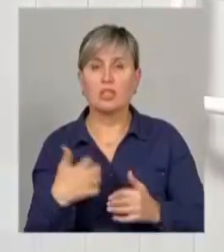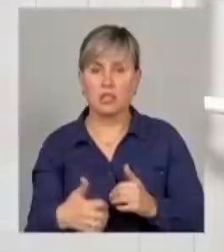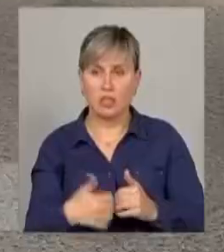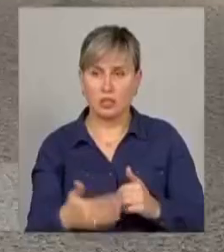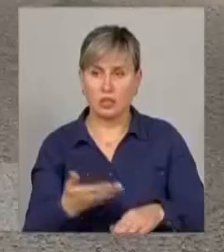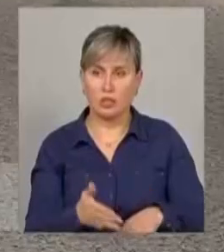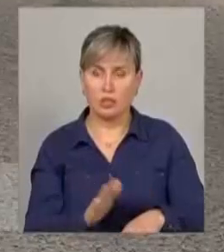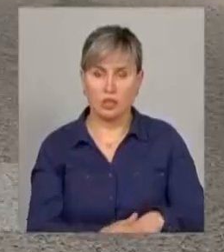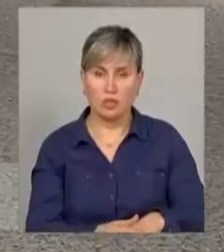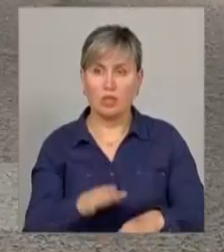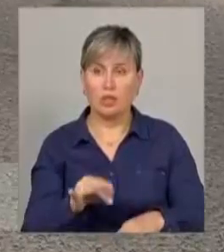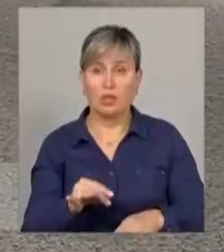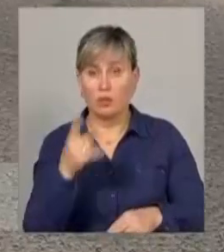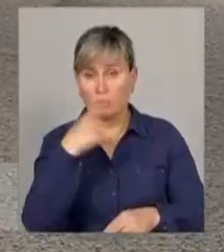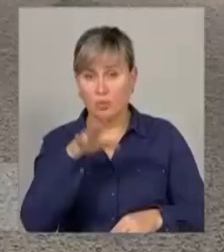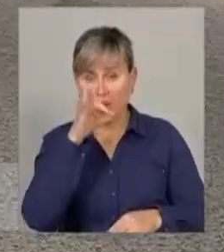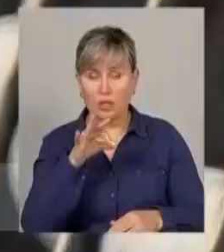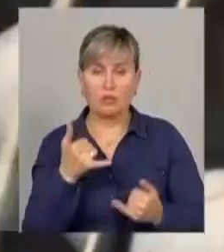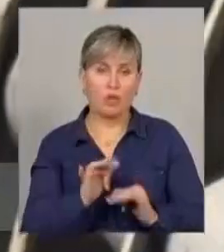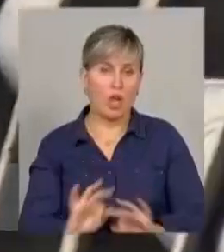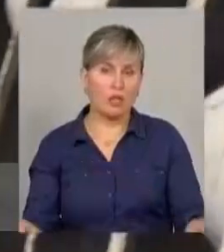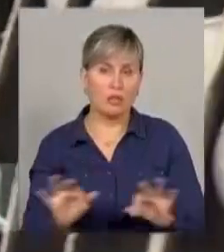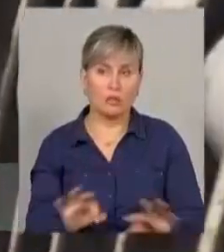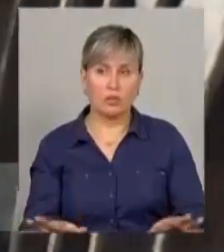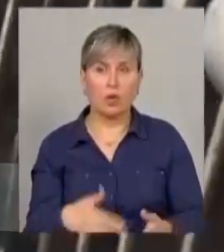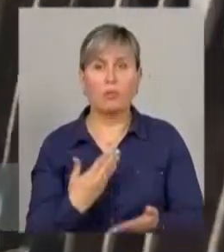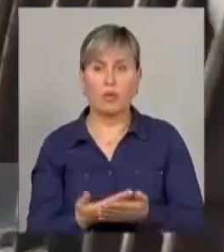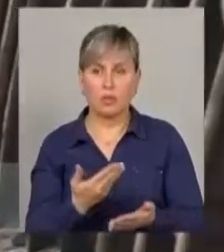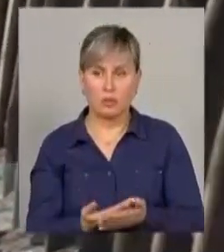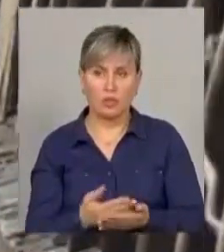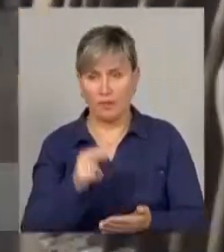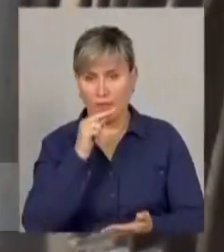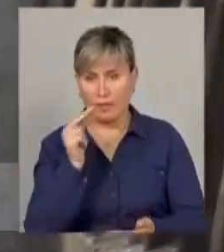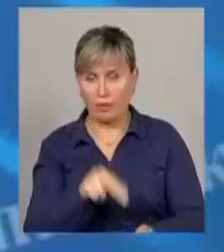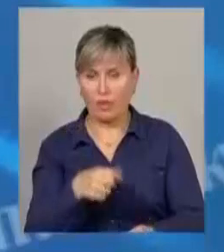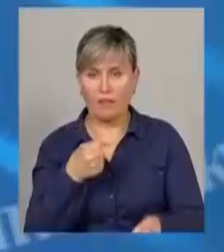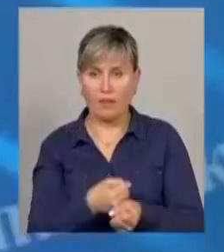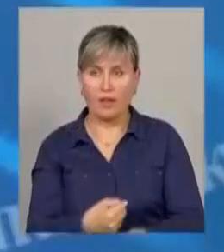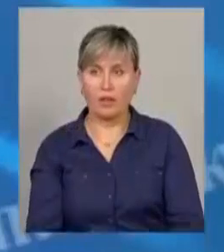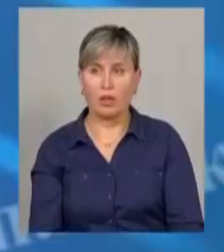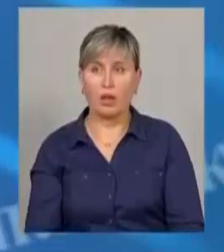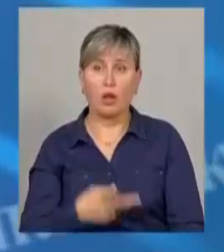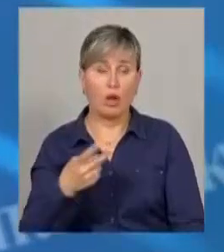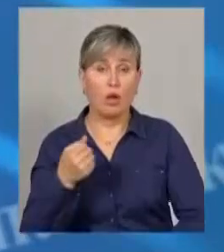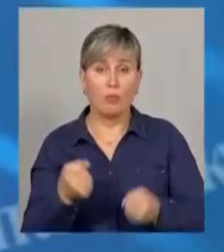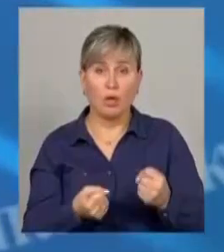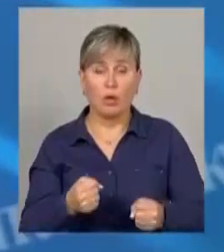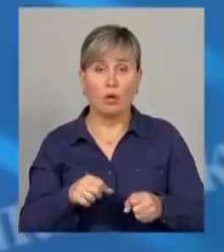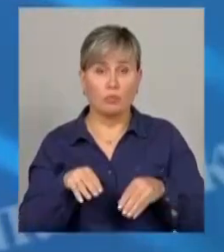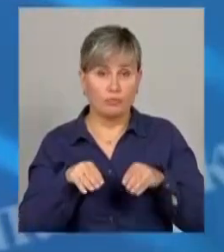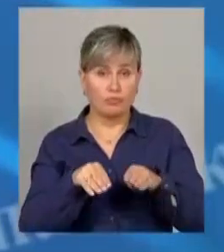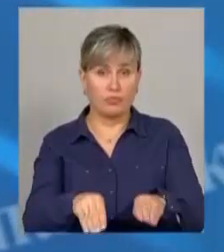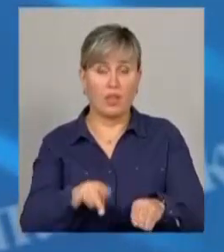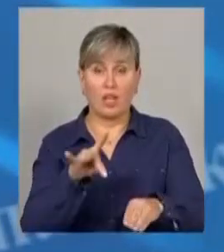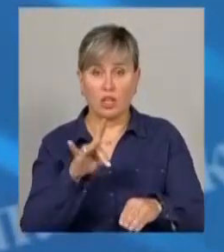тяжести. Между тем, в департаменте полиции сегодня озвучили предположительного виновника аварии. Обе машины следовали по проспекту Рыскулова на